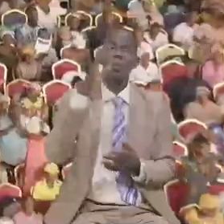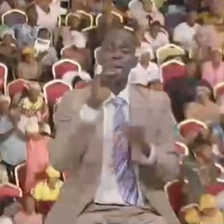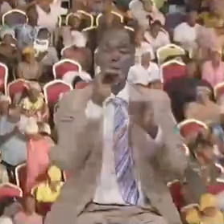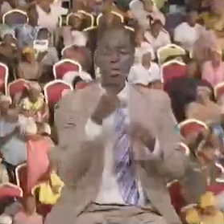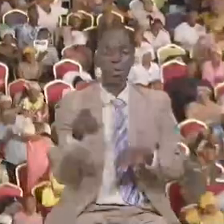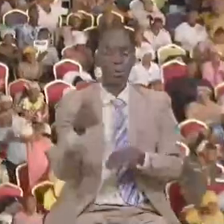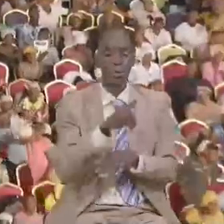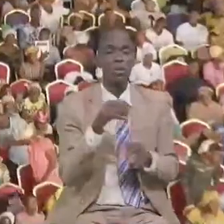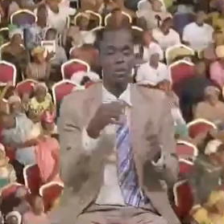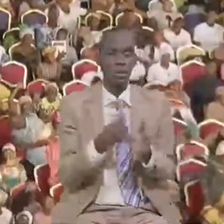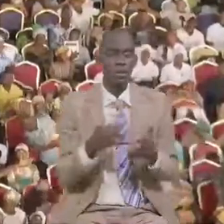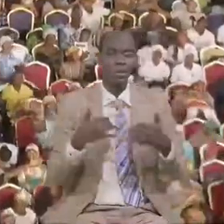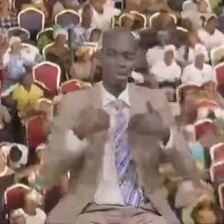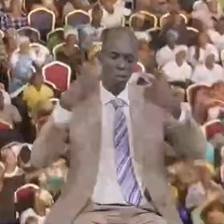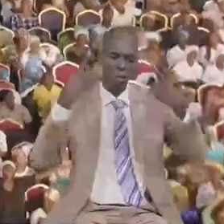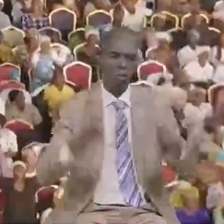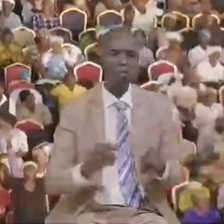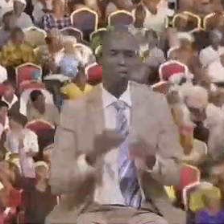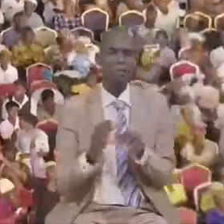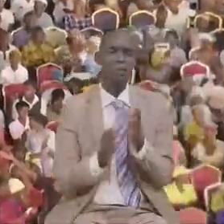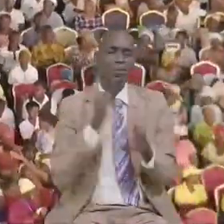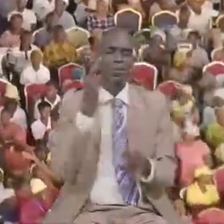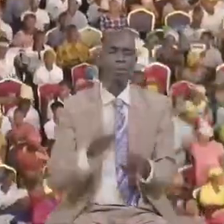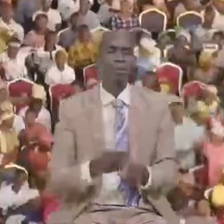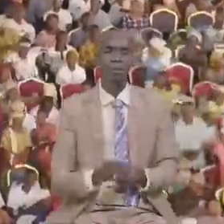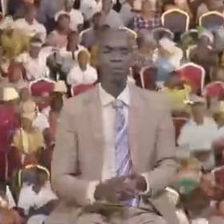que le Seigneur vous bénisse. C'est fait.